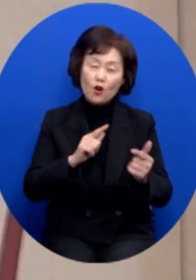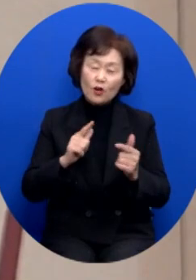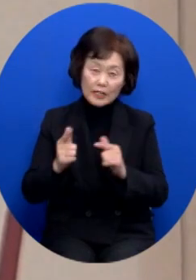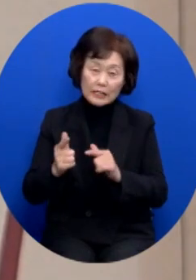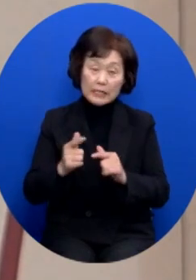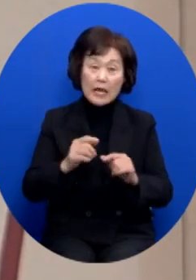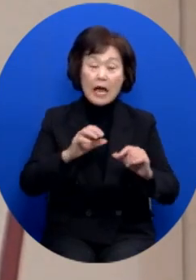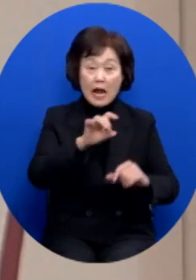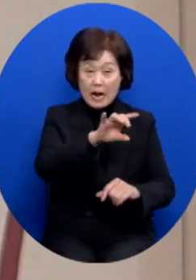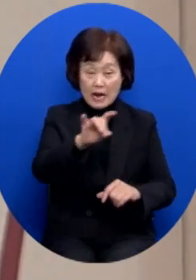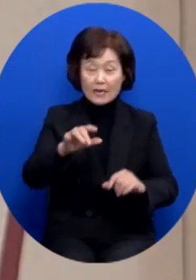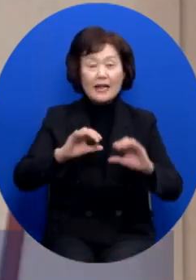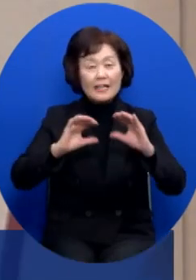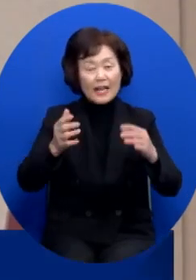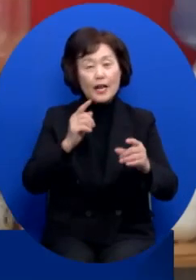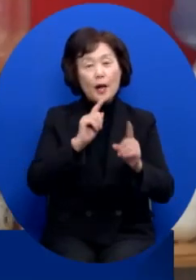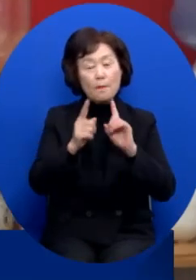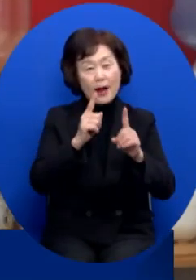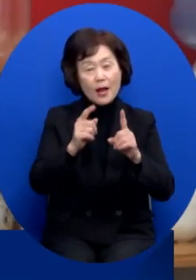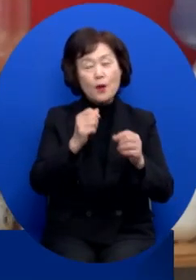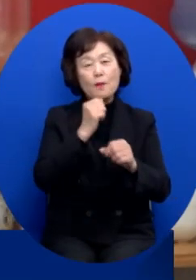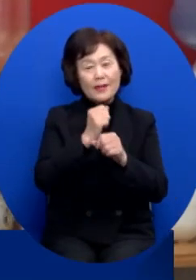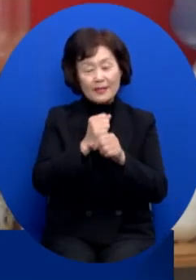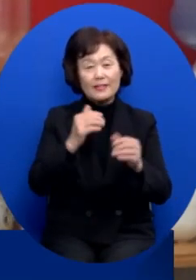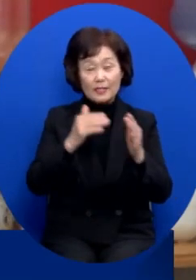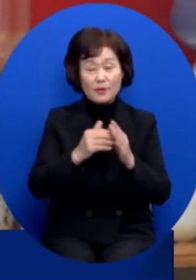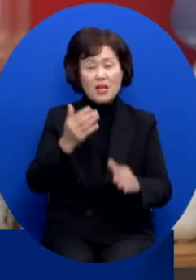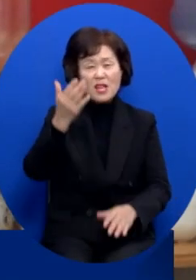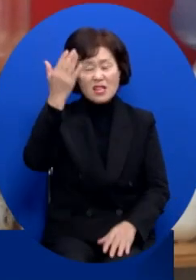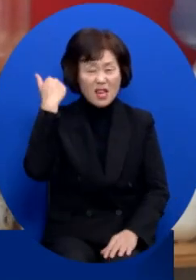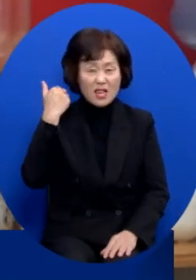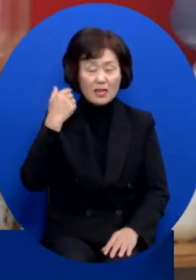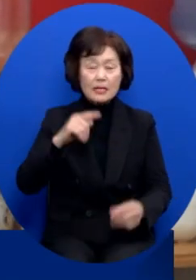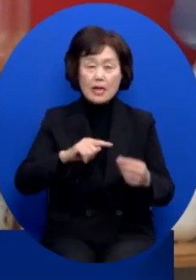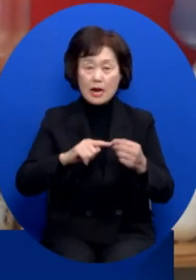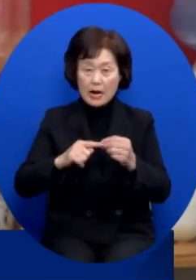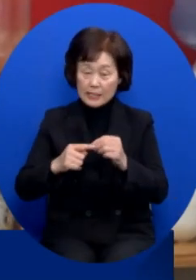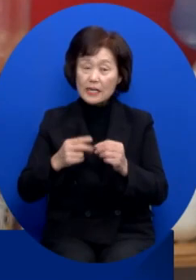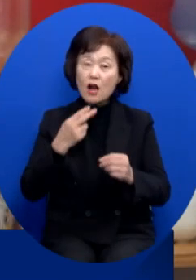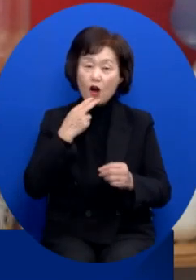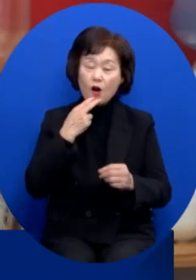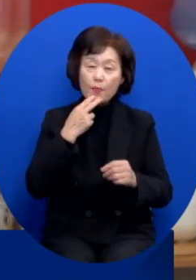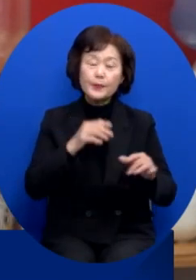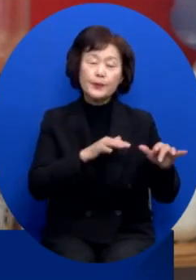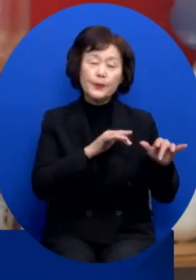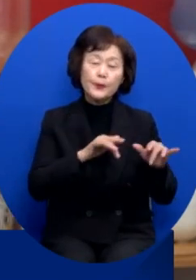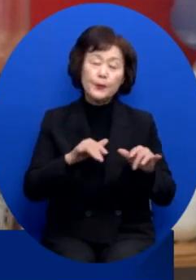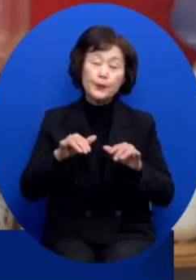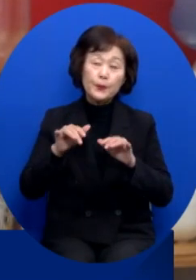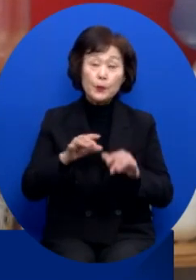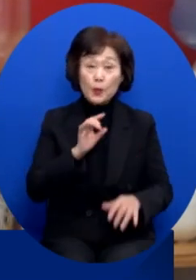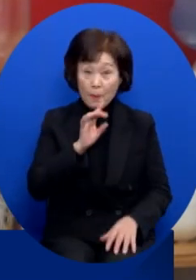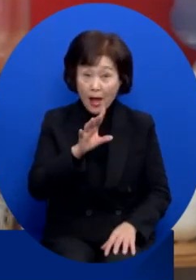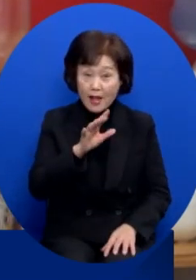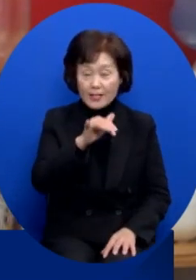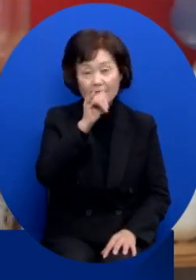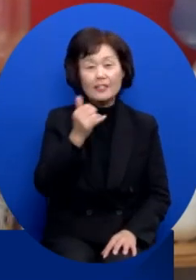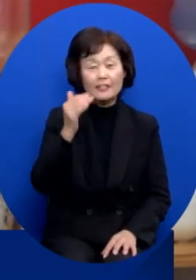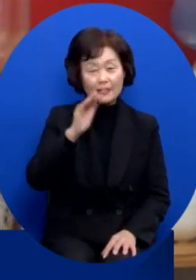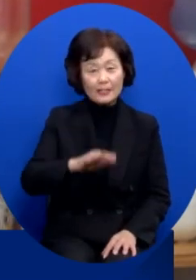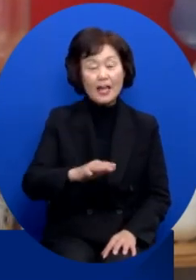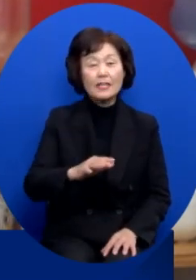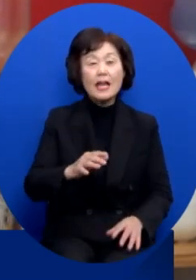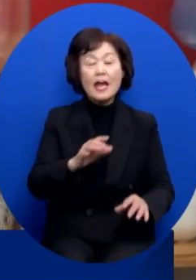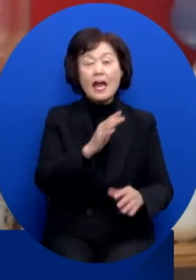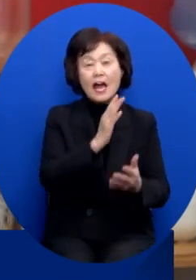제작했습니다. 전에는 이제 저희가 가사를 없이 연주곡으로만 냈었는데 이번에 또 가사들도 있고 또